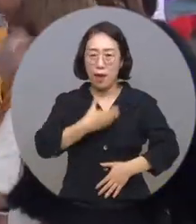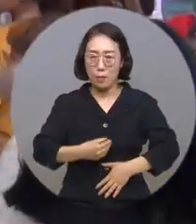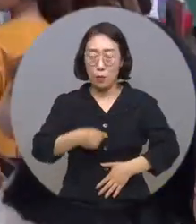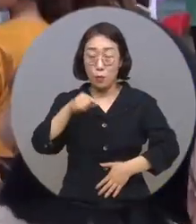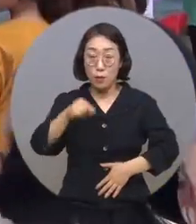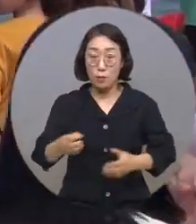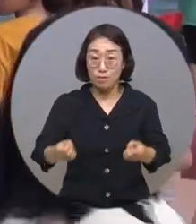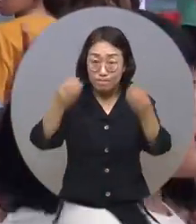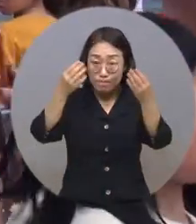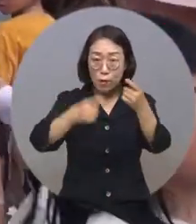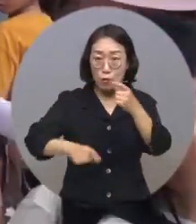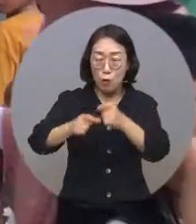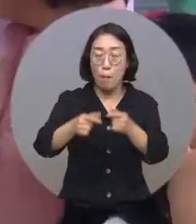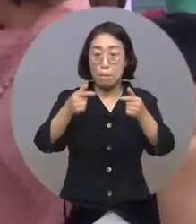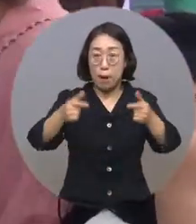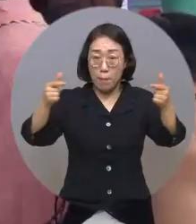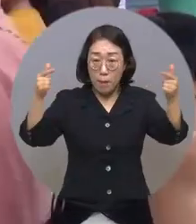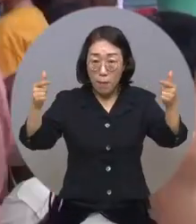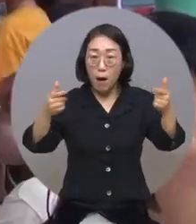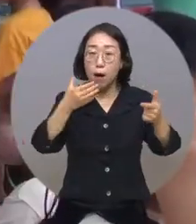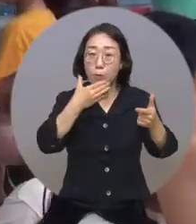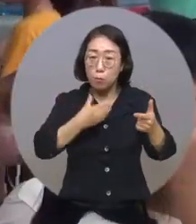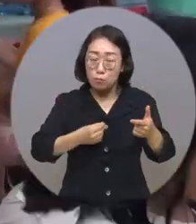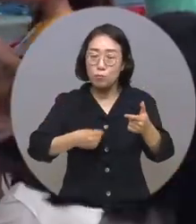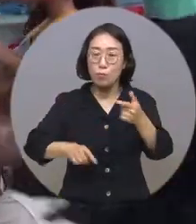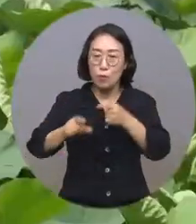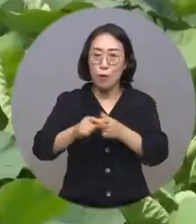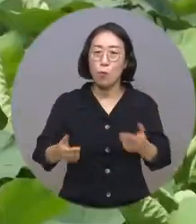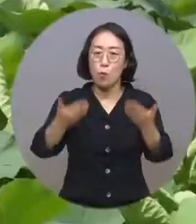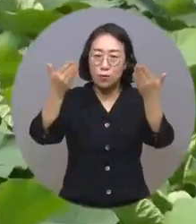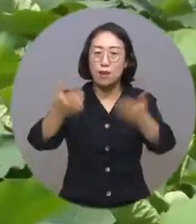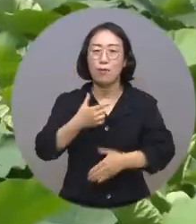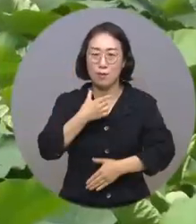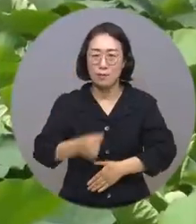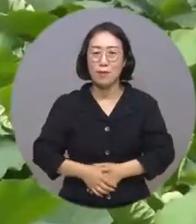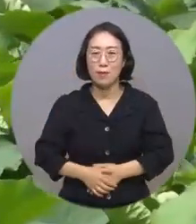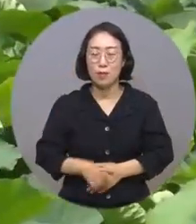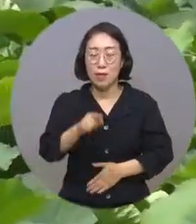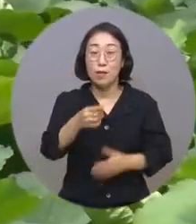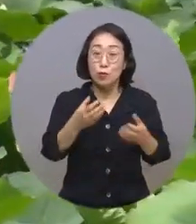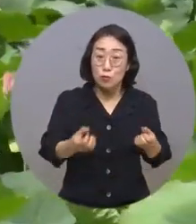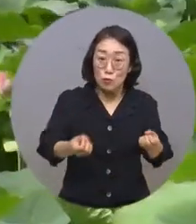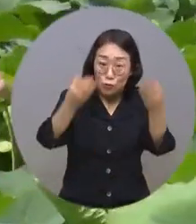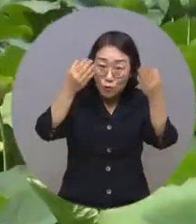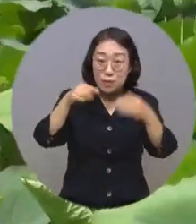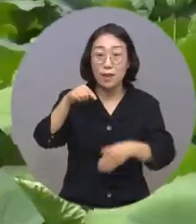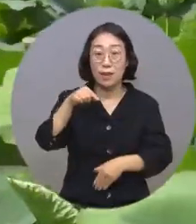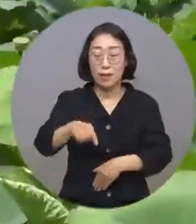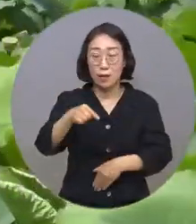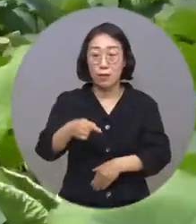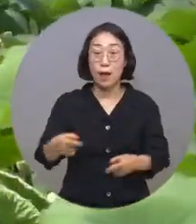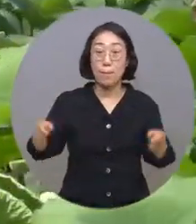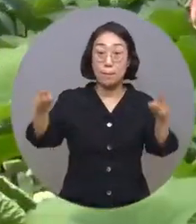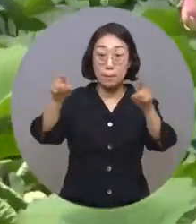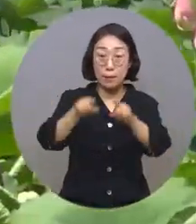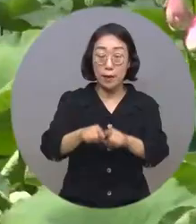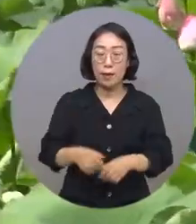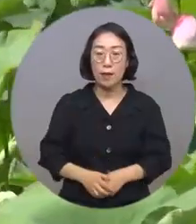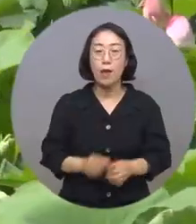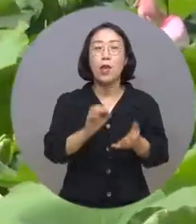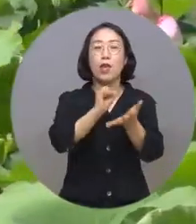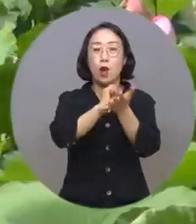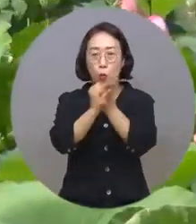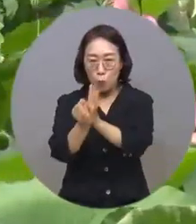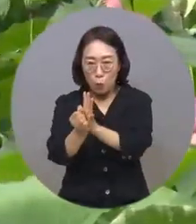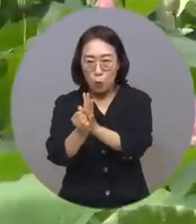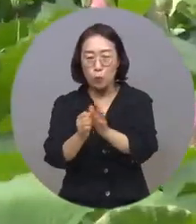행사들이 많아져서 더 많은 봉사를 하고 싶다고 말했습니다. 합덕제 연호 문화축제는 아름다운 연꽃과